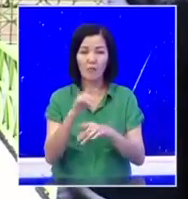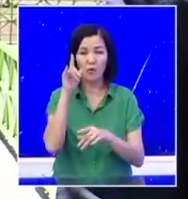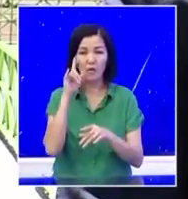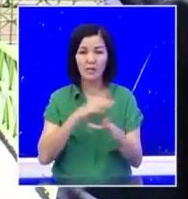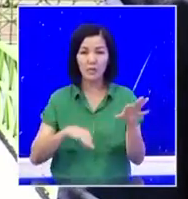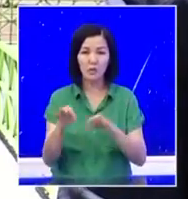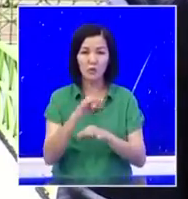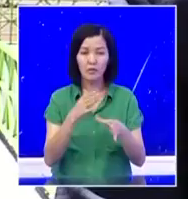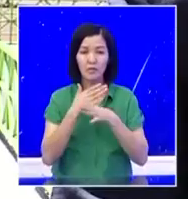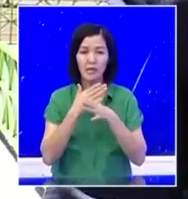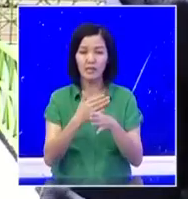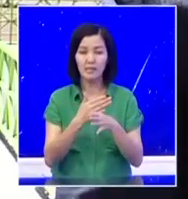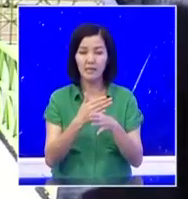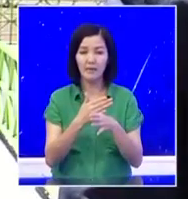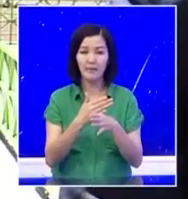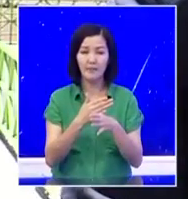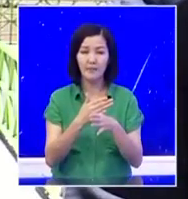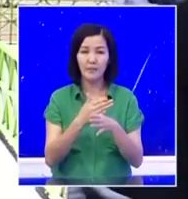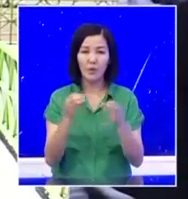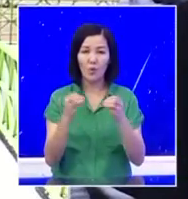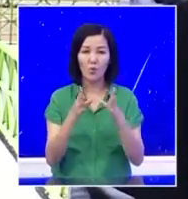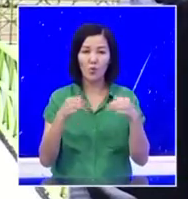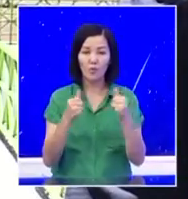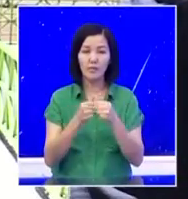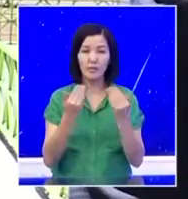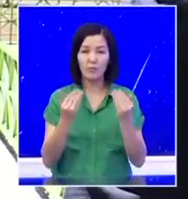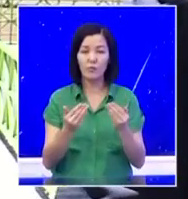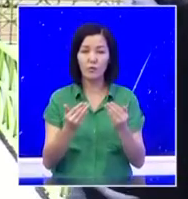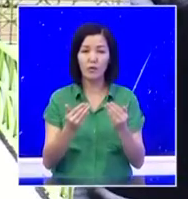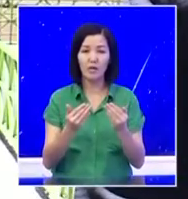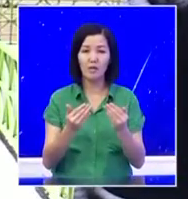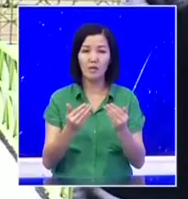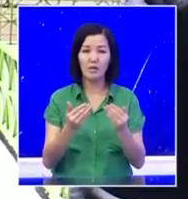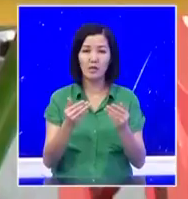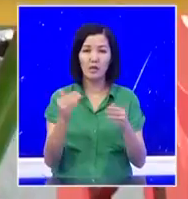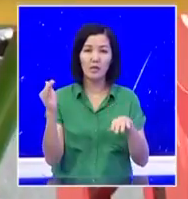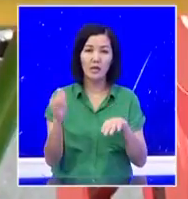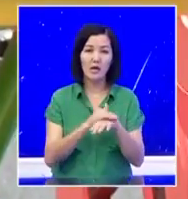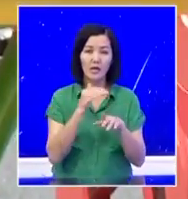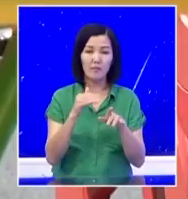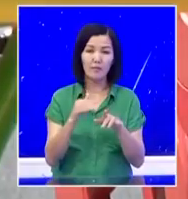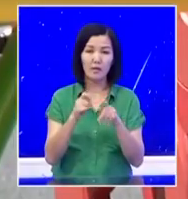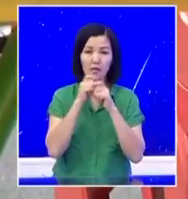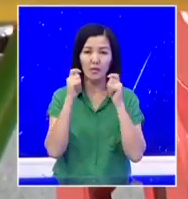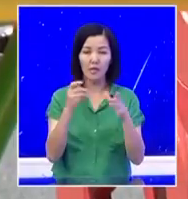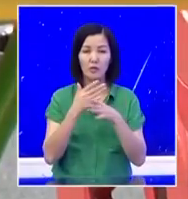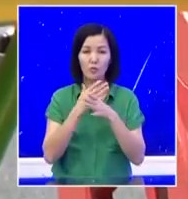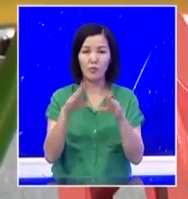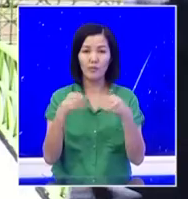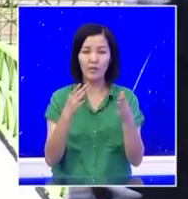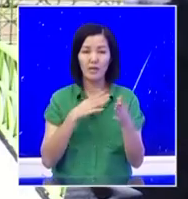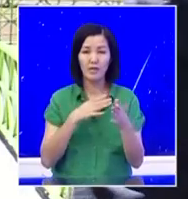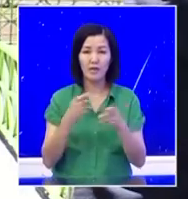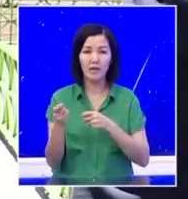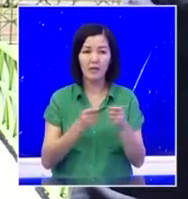жобасы аясында 10 отбасыға бүгінгі таңда шара ұйымдастырылды, әлеуметтік көмек көрсетілді. Оның ішінде